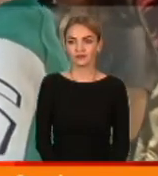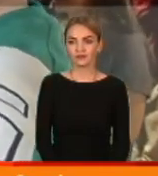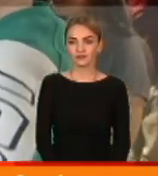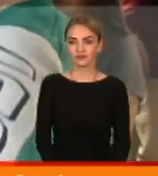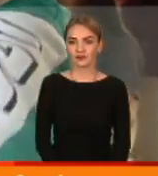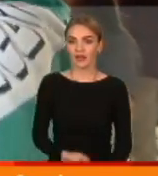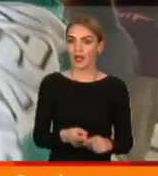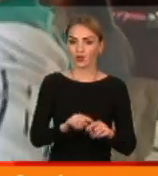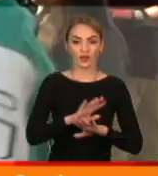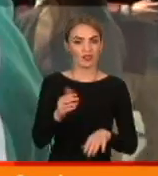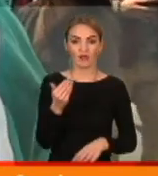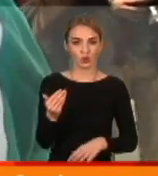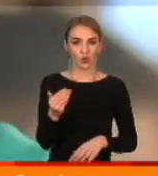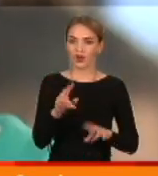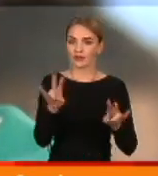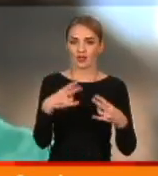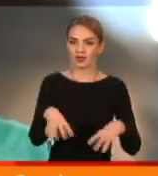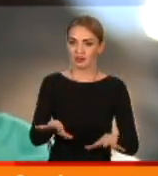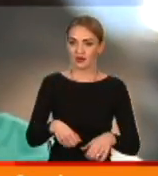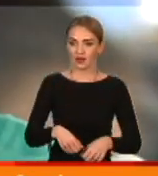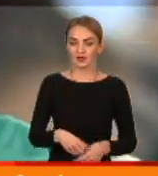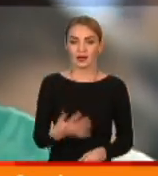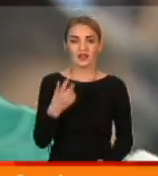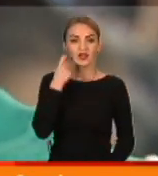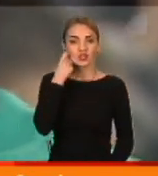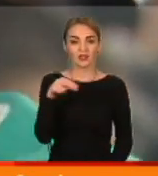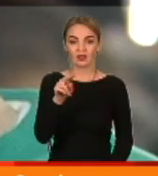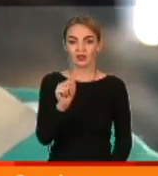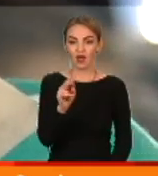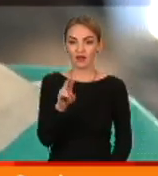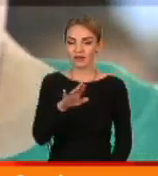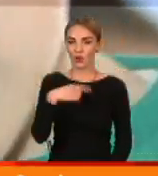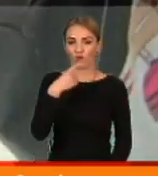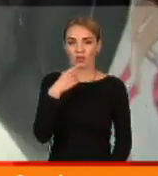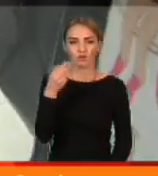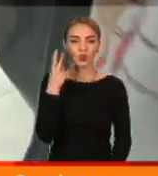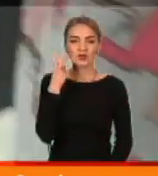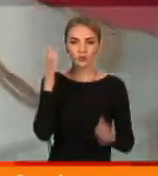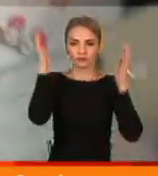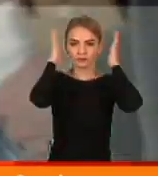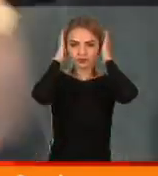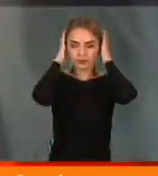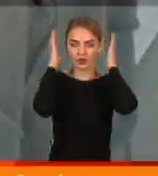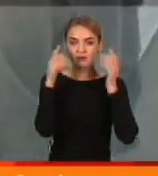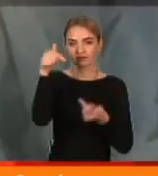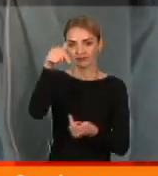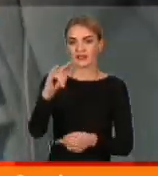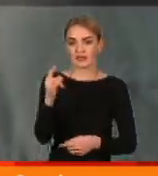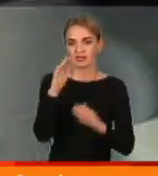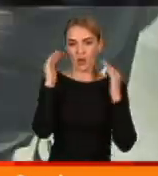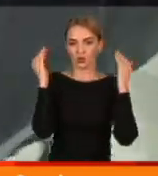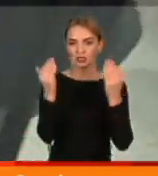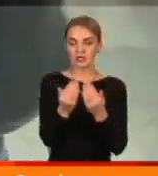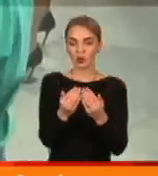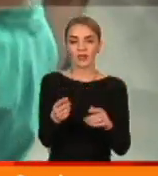Ну, це не твоє. Не треба забирати. П'ятирічний Даня не говорить і постійно затуляє вуха. Така поведінка властива дитині з